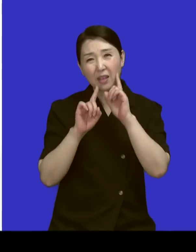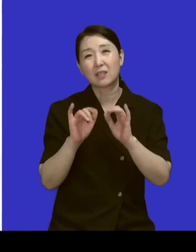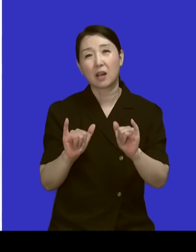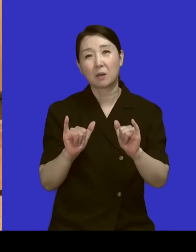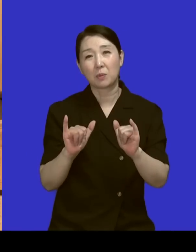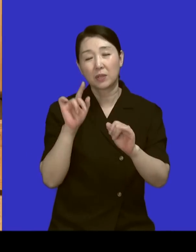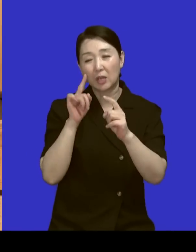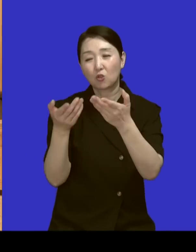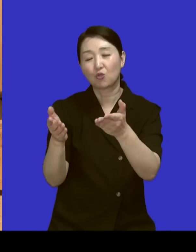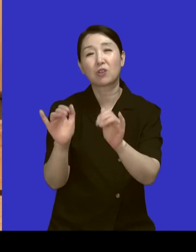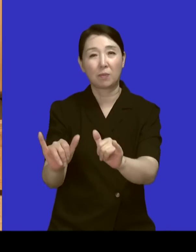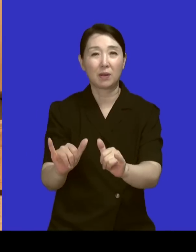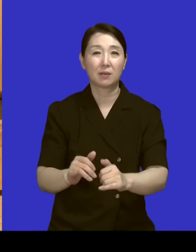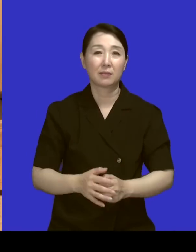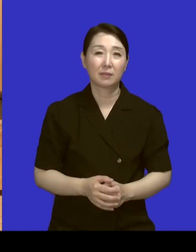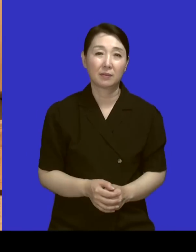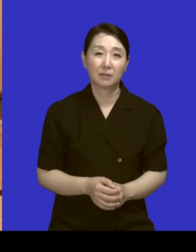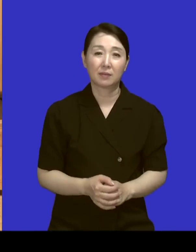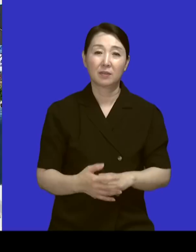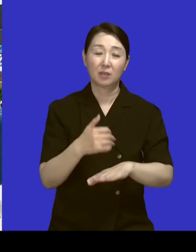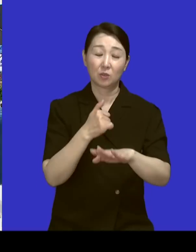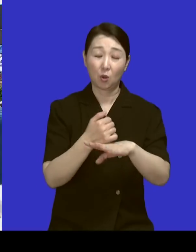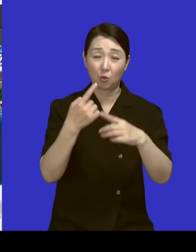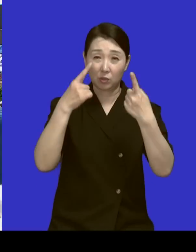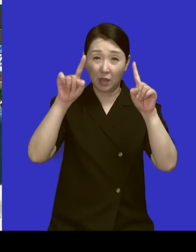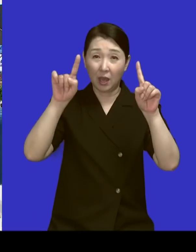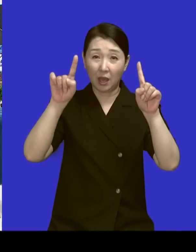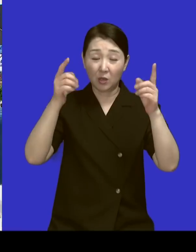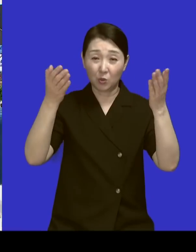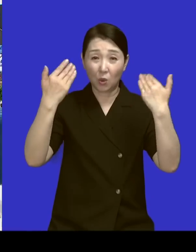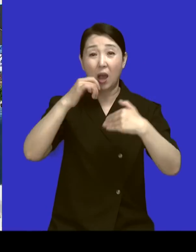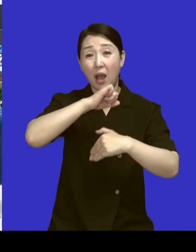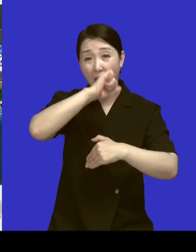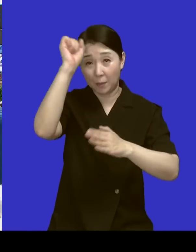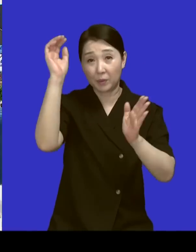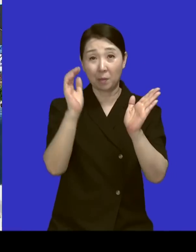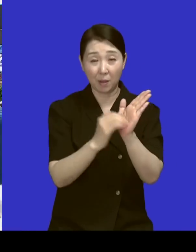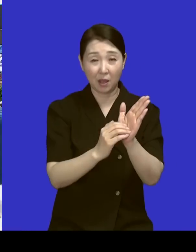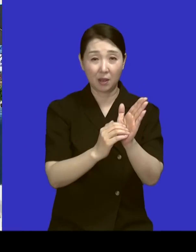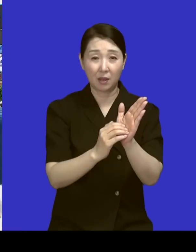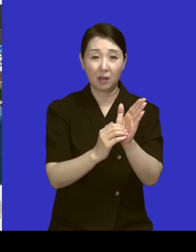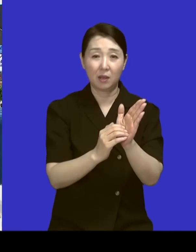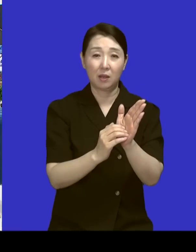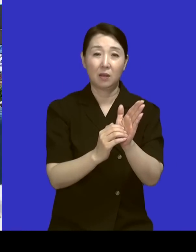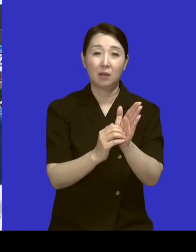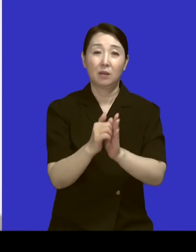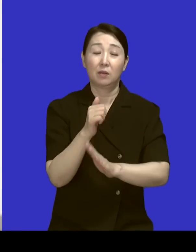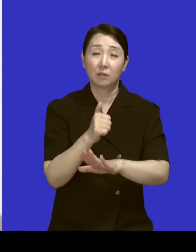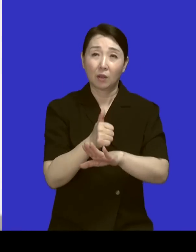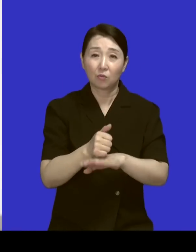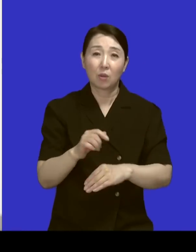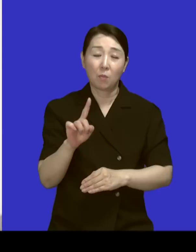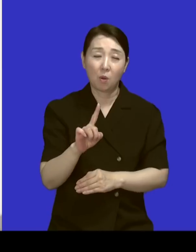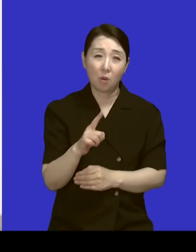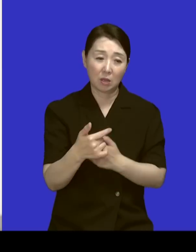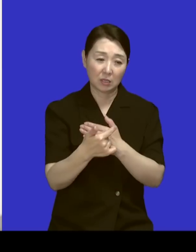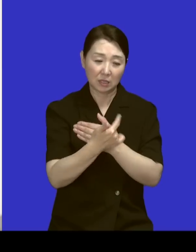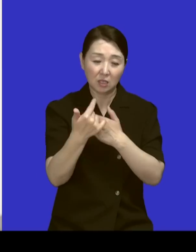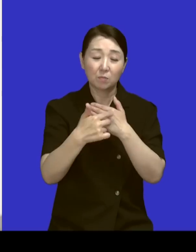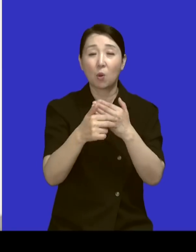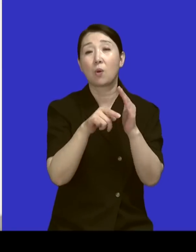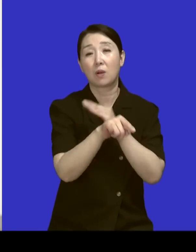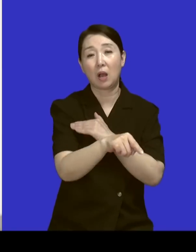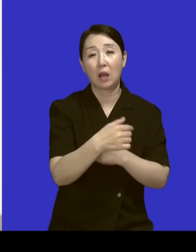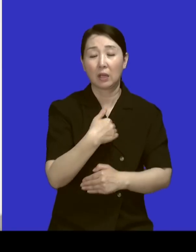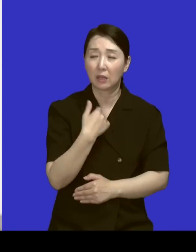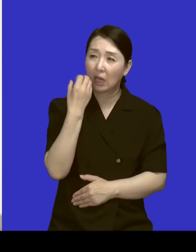상처를 줄까 봐. 그렇게 해서 결국 대학에 합격은 했어요. 합격하고 나서 뒤늦게 이제 큰 병원에 갔죠. 네.